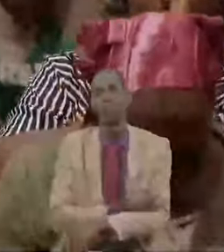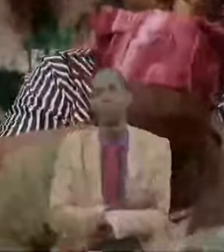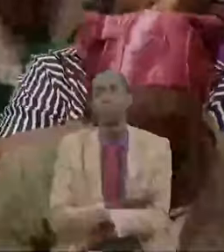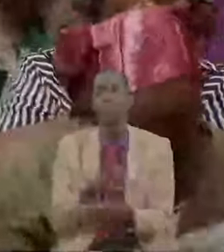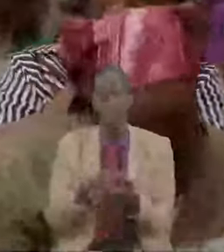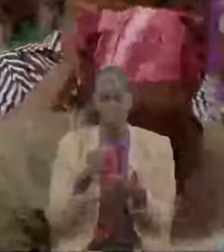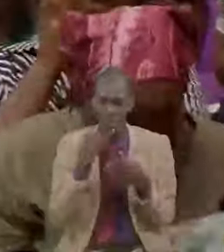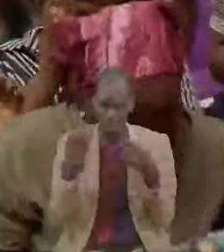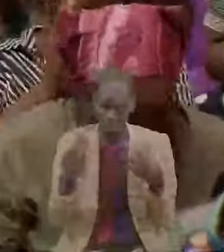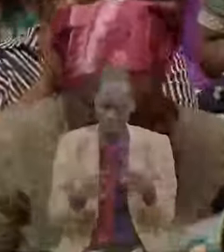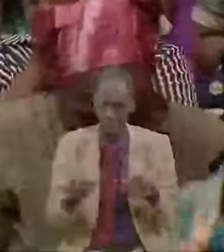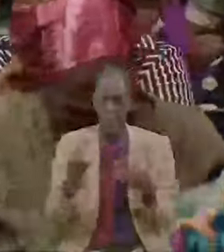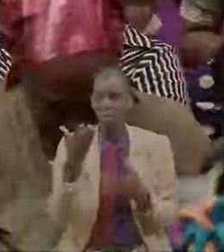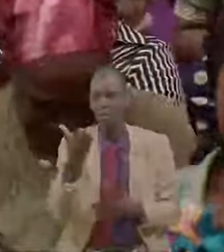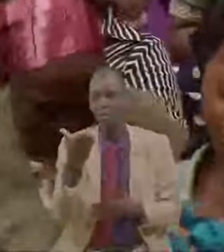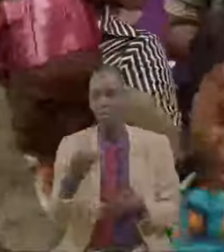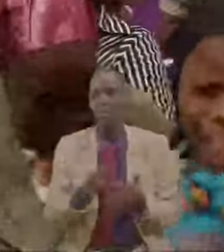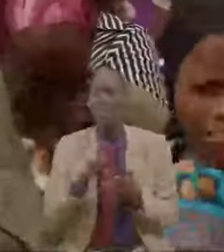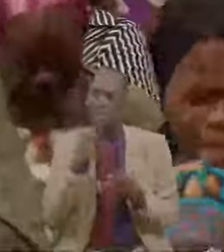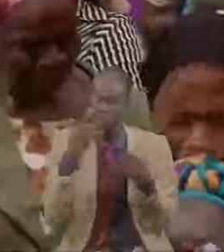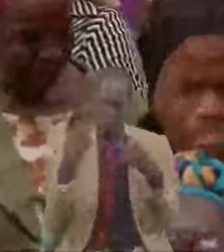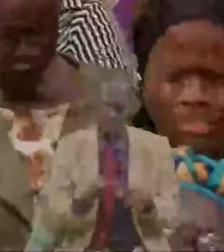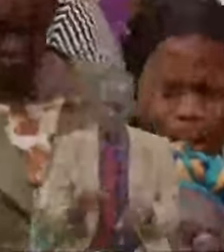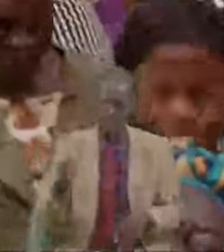Cela se passe là-bas. Cela se passe là-bas.